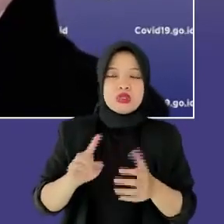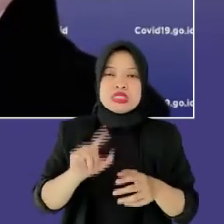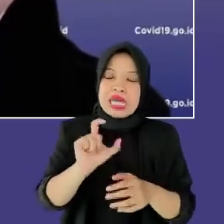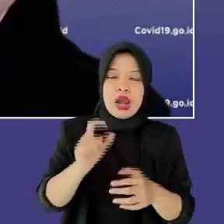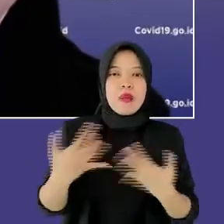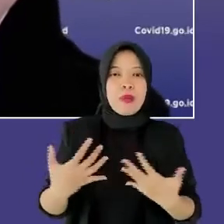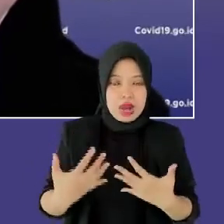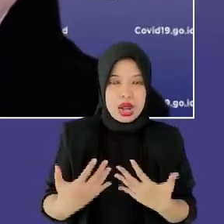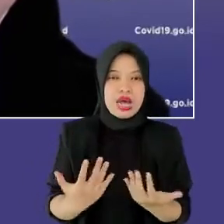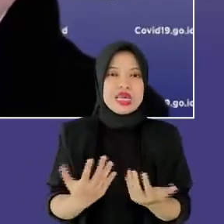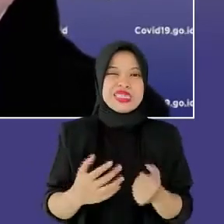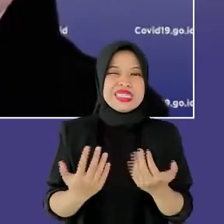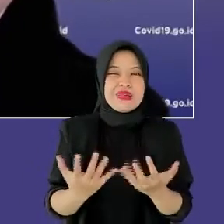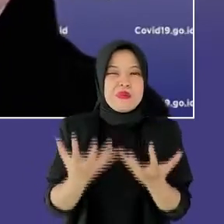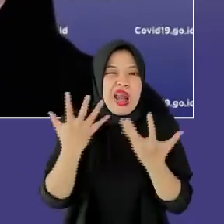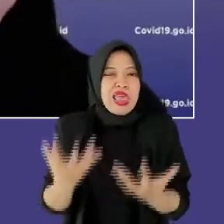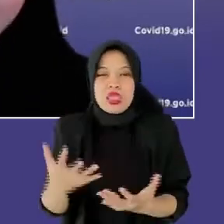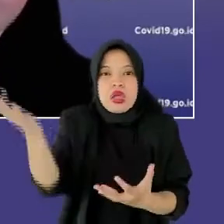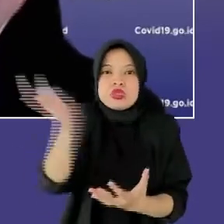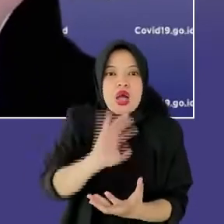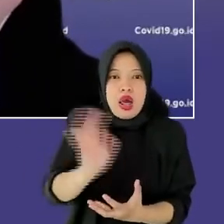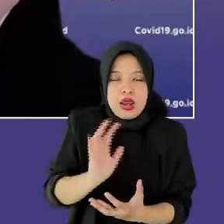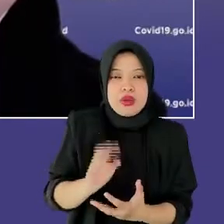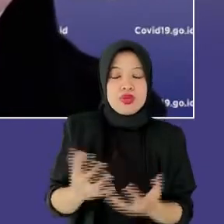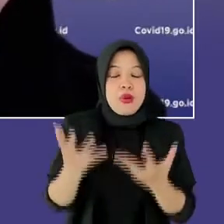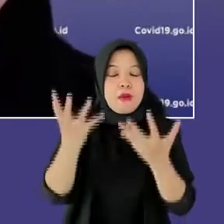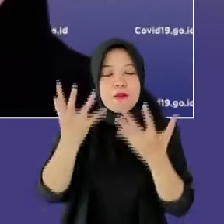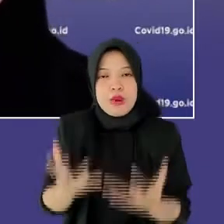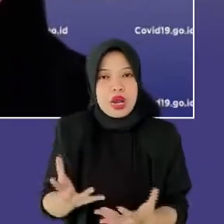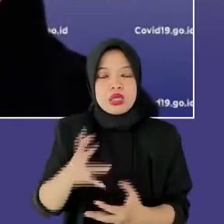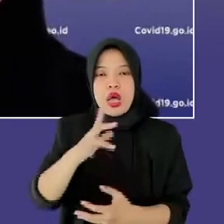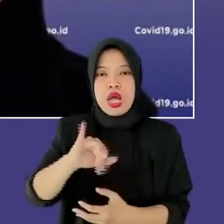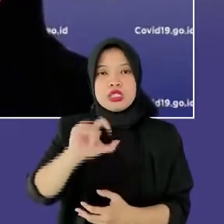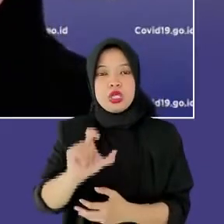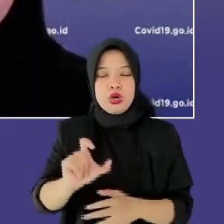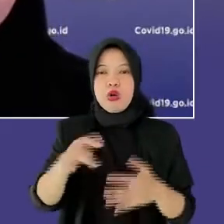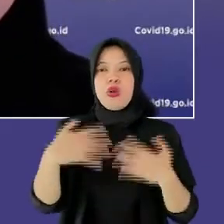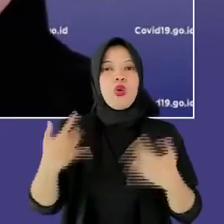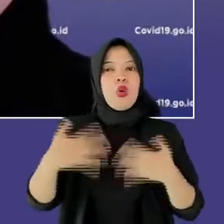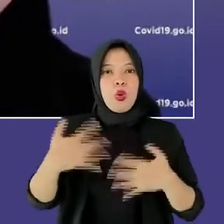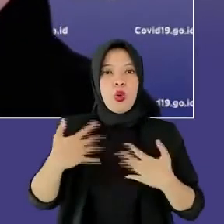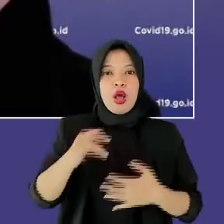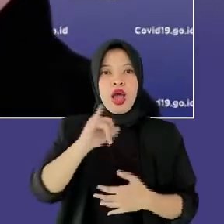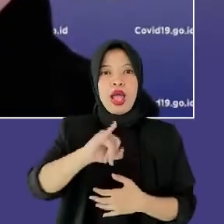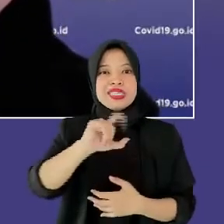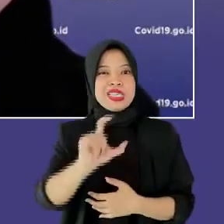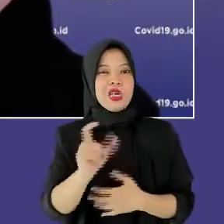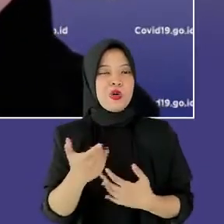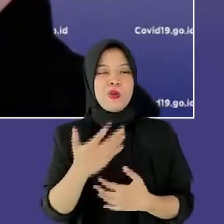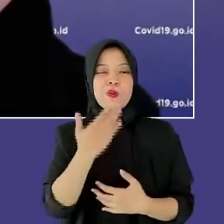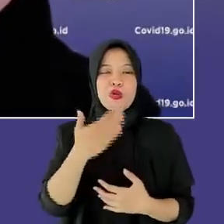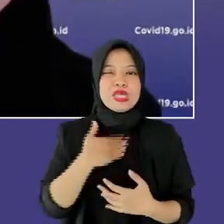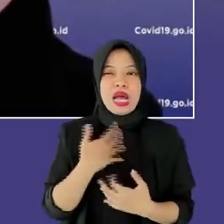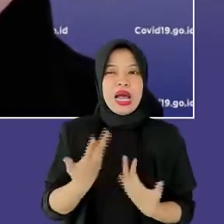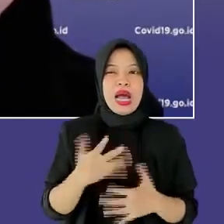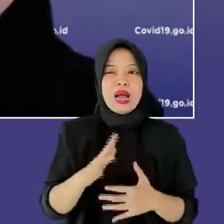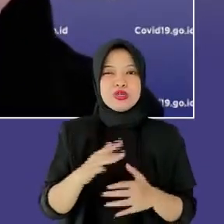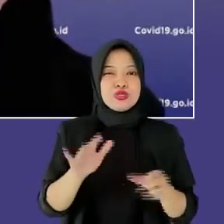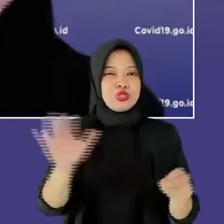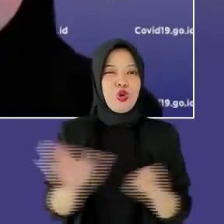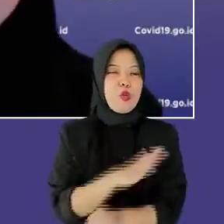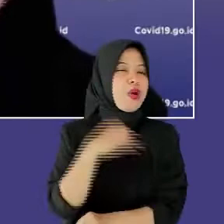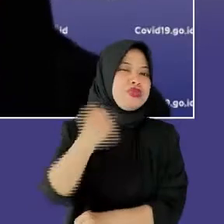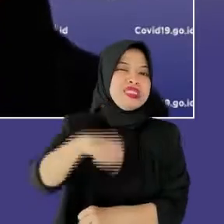kejar bagaimana supaya nanti dari sedang tidak menjadi berat. Karena kalau sudah berat butuh ICU, kita ingatkan lagi kembali ya bahwa ICU yang kita miliki itu tidak akan